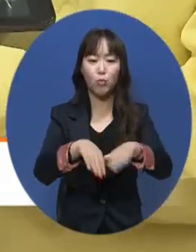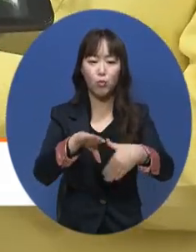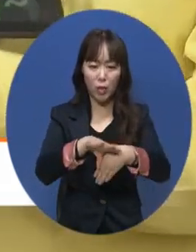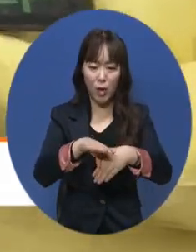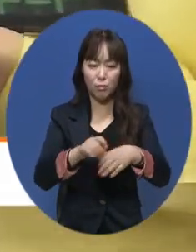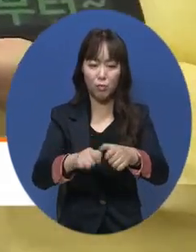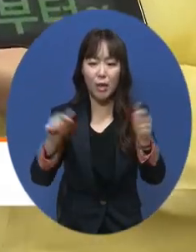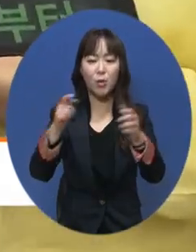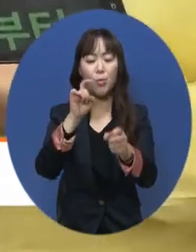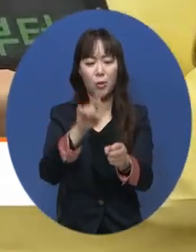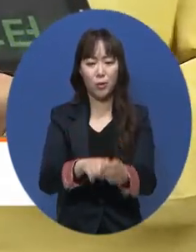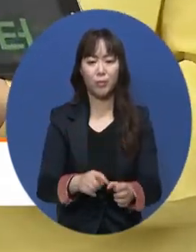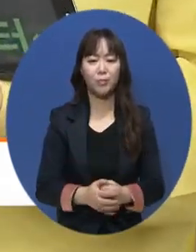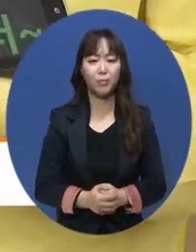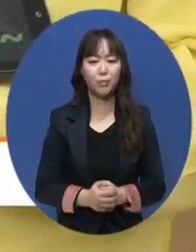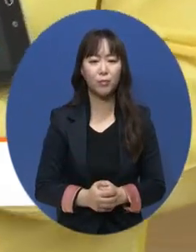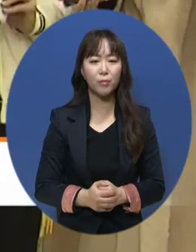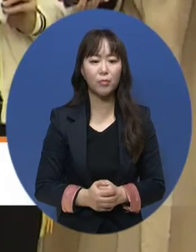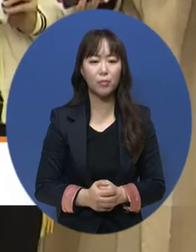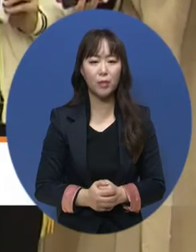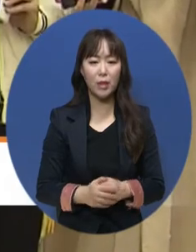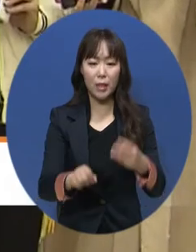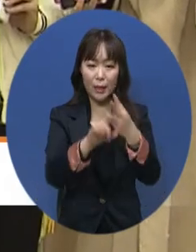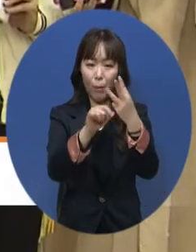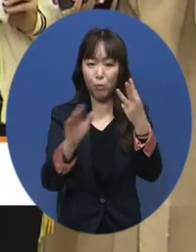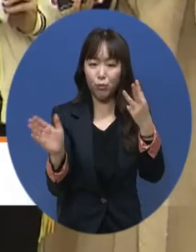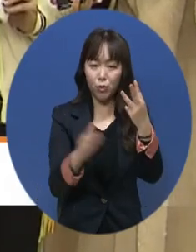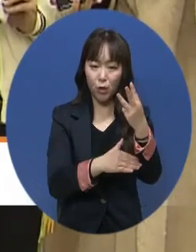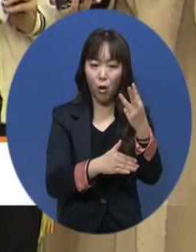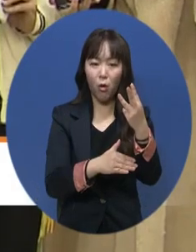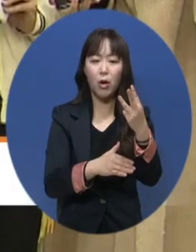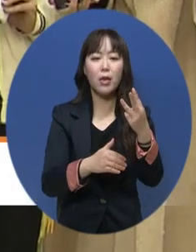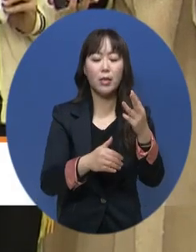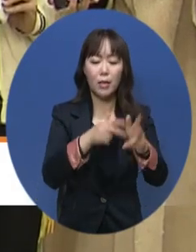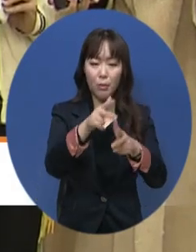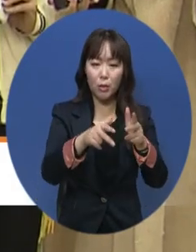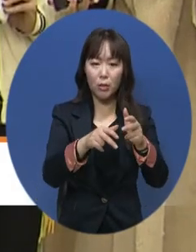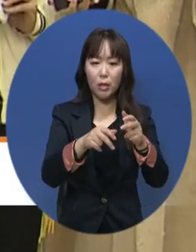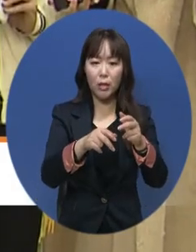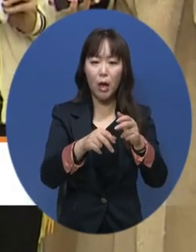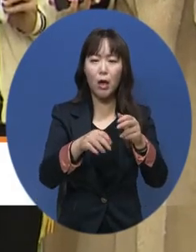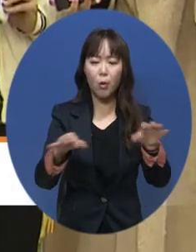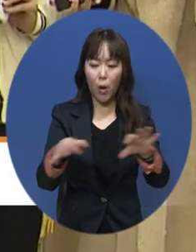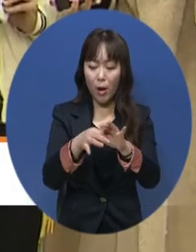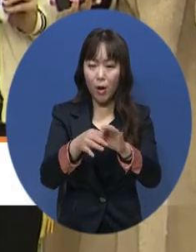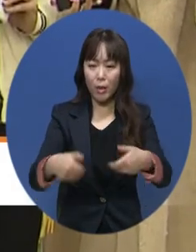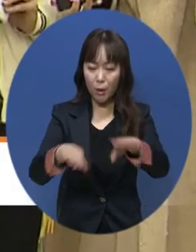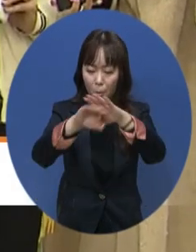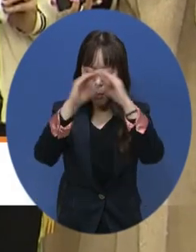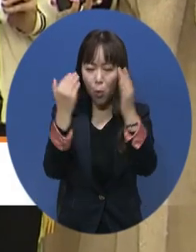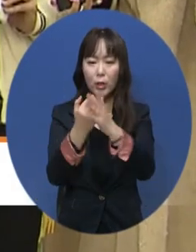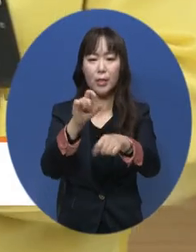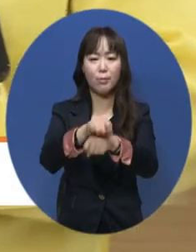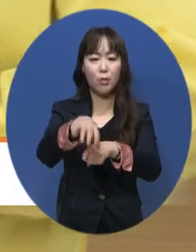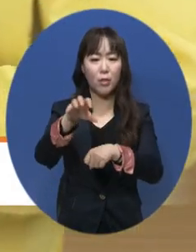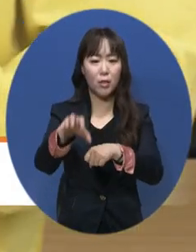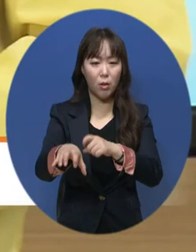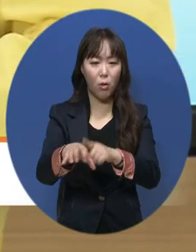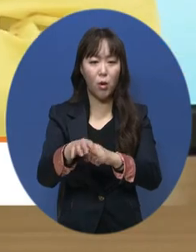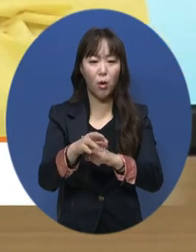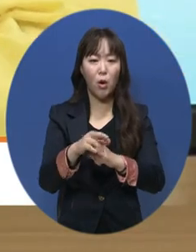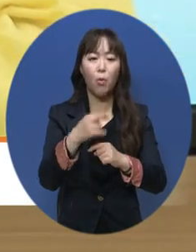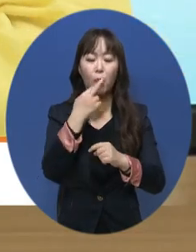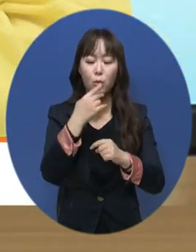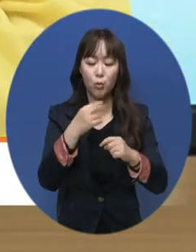위해서입니다. 순천시는 3월부터 본청 사업소 직속기관 등 모든 사무실에서